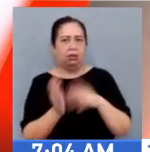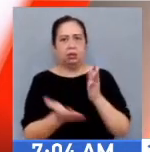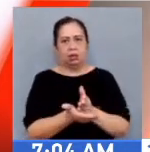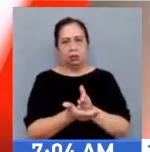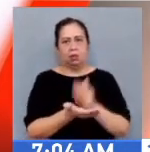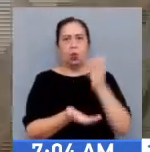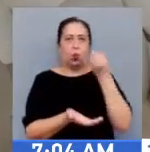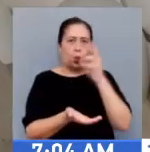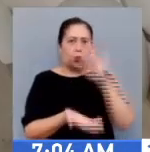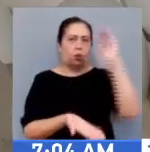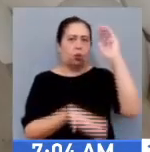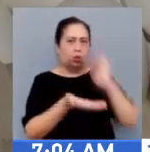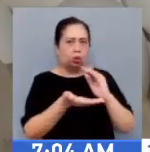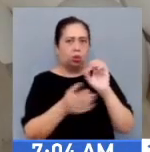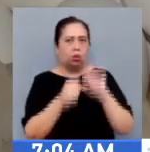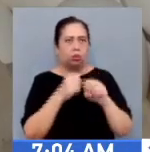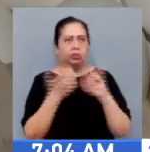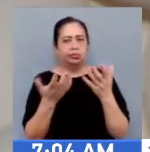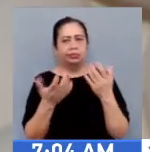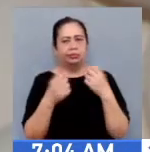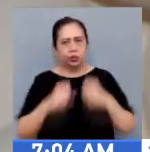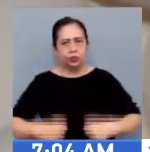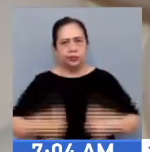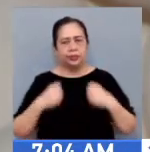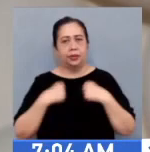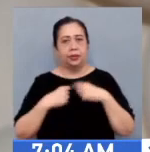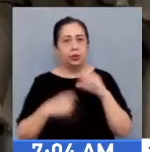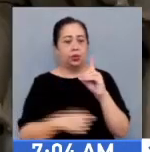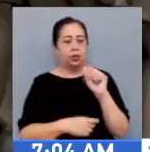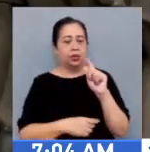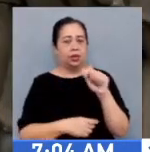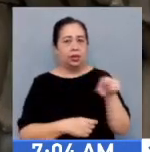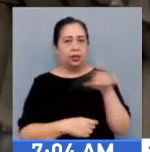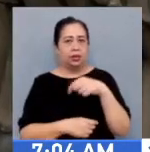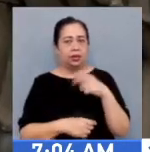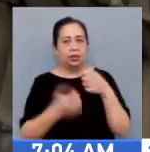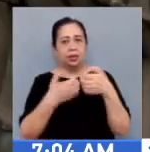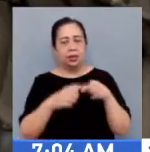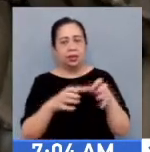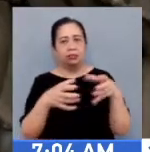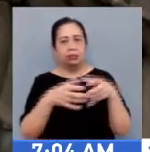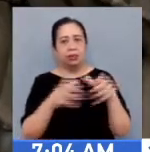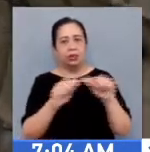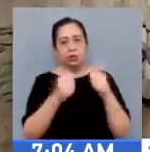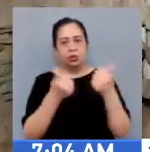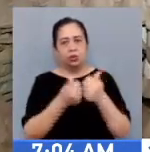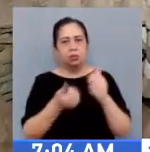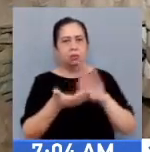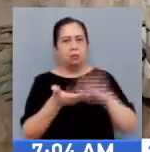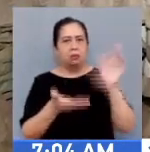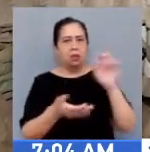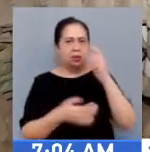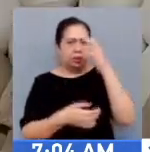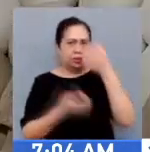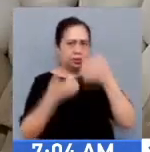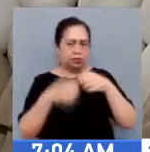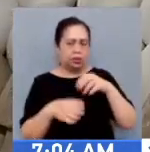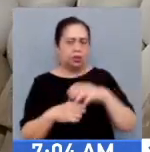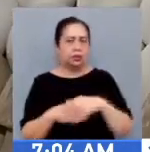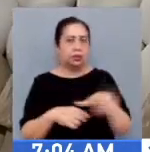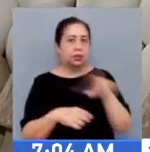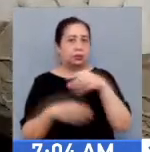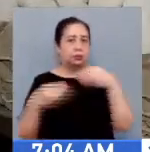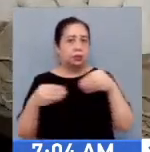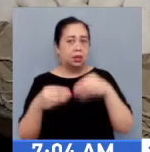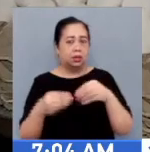para makatawid. Kaya sa datos ng Philippine Egg Board Association, nagmahal na ang presyo ng itlog. Sa ilang pamilihan, tumaas